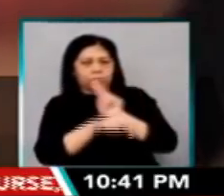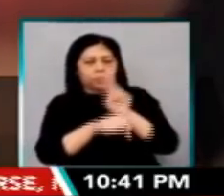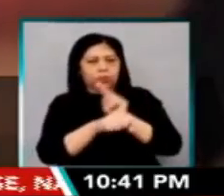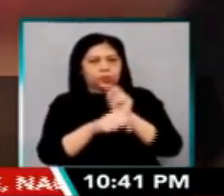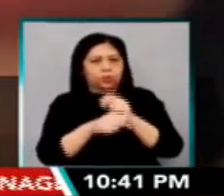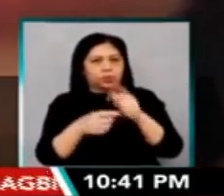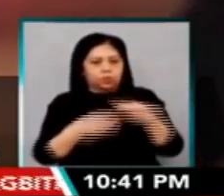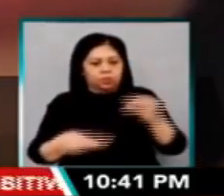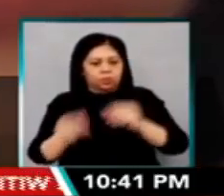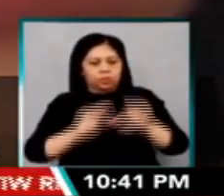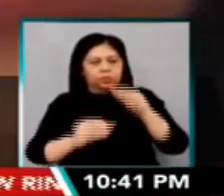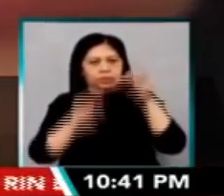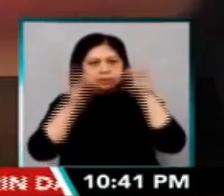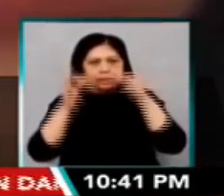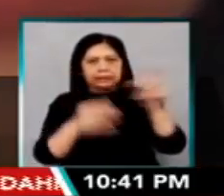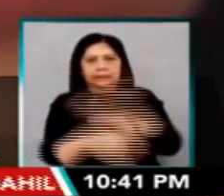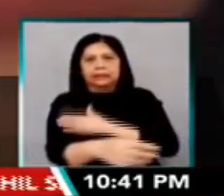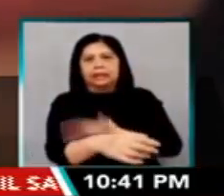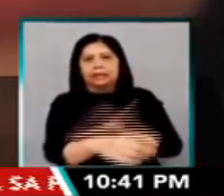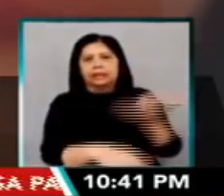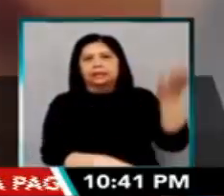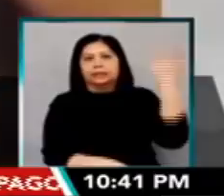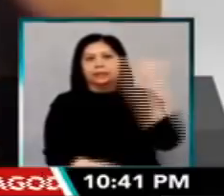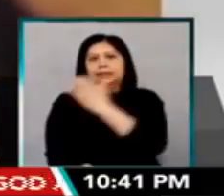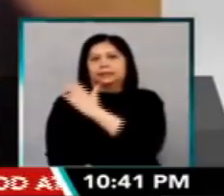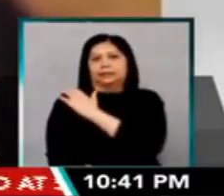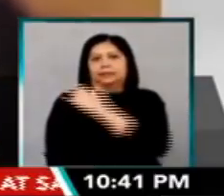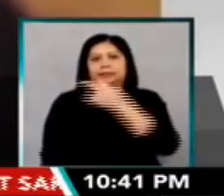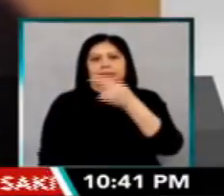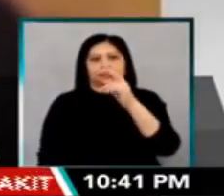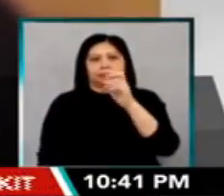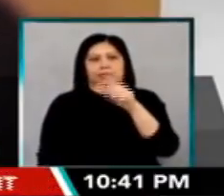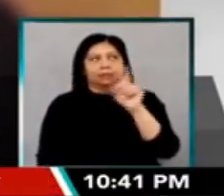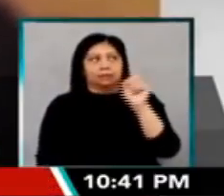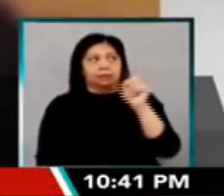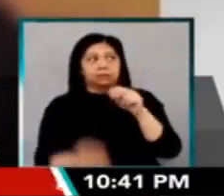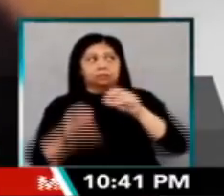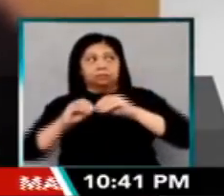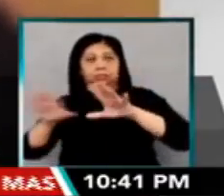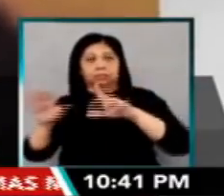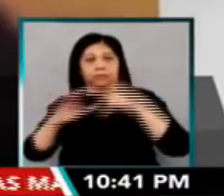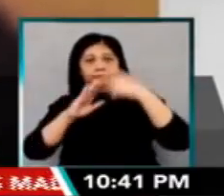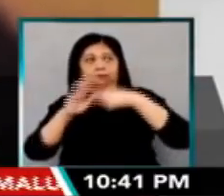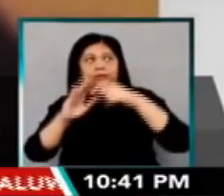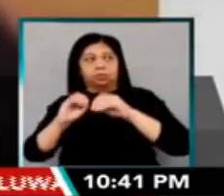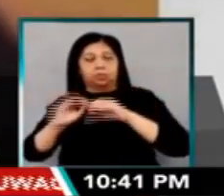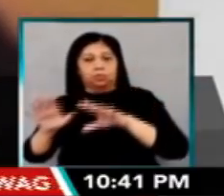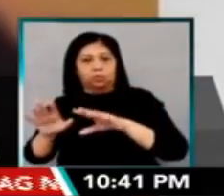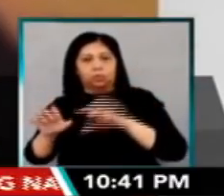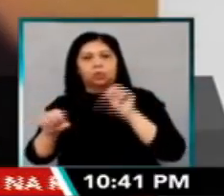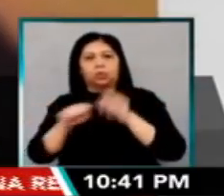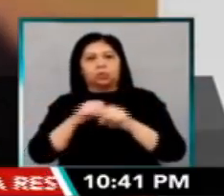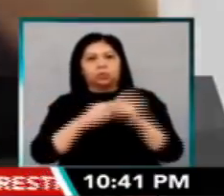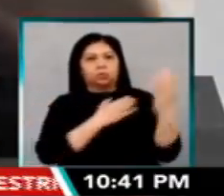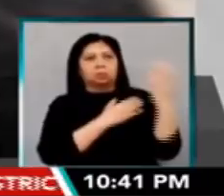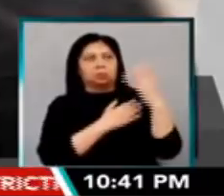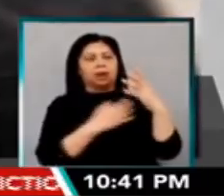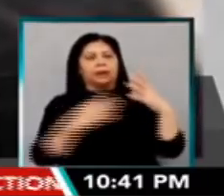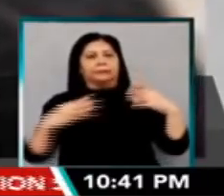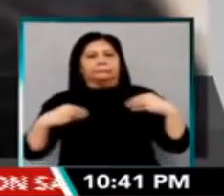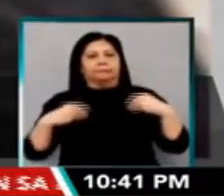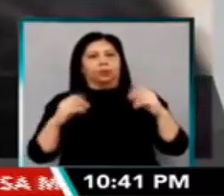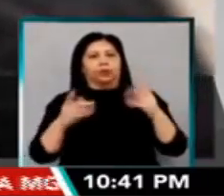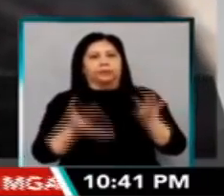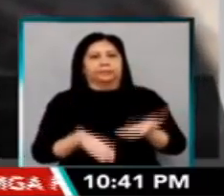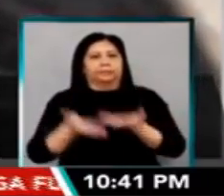droga ng anak ng dating general. Nagbanta raw sila na ipapakalat ang video. Kaya napilitan ng kanilang amo na ihatid sila sa